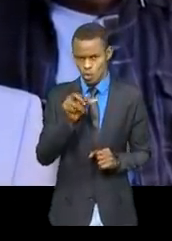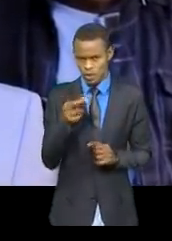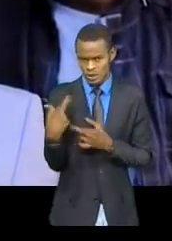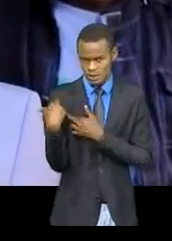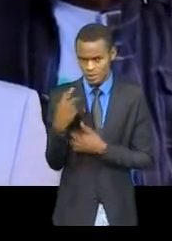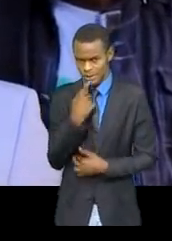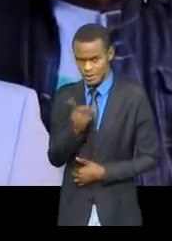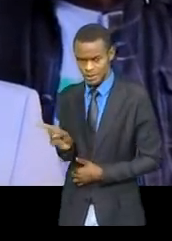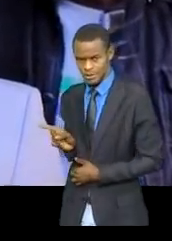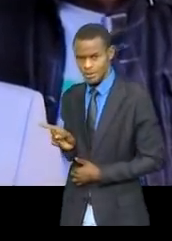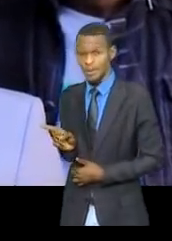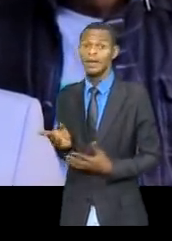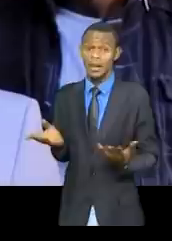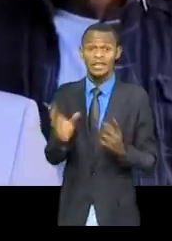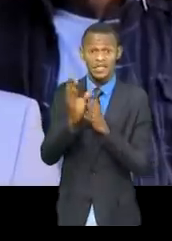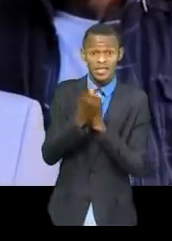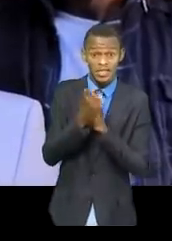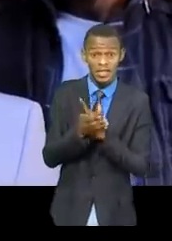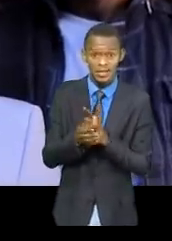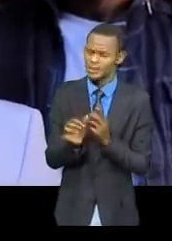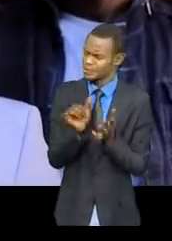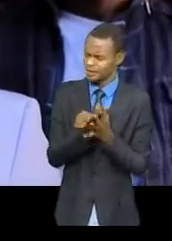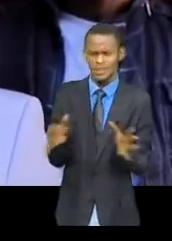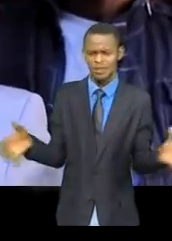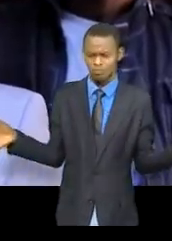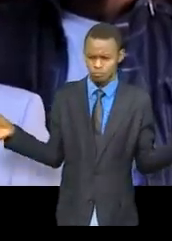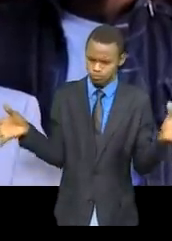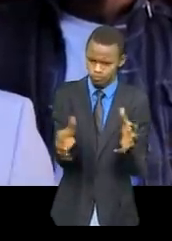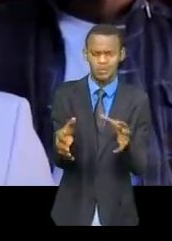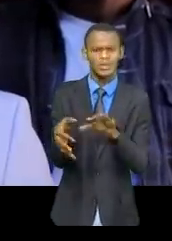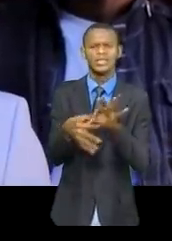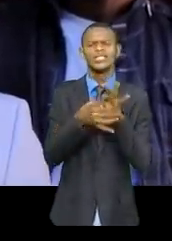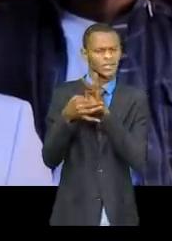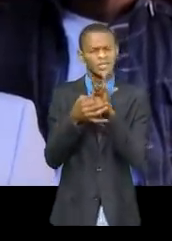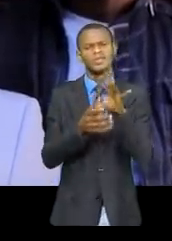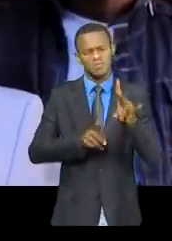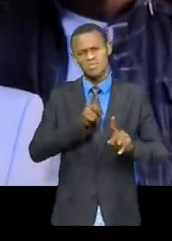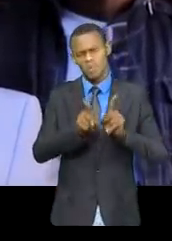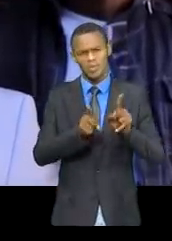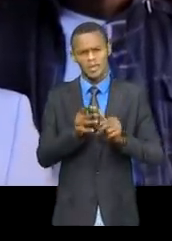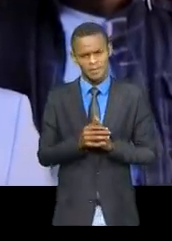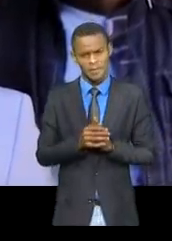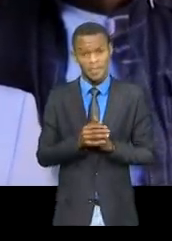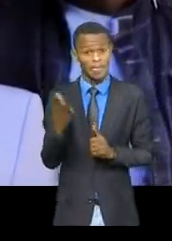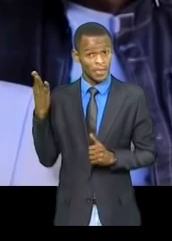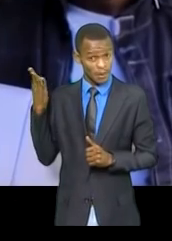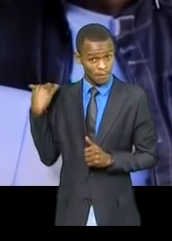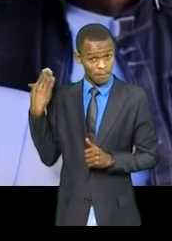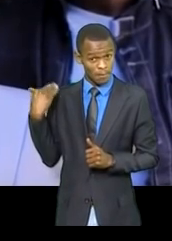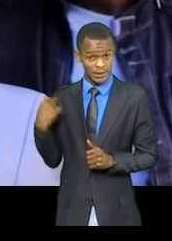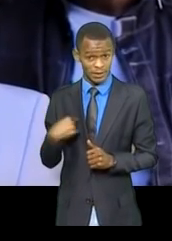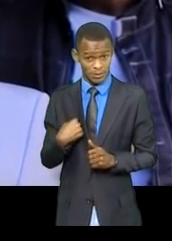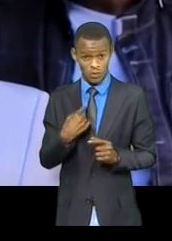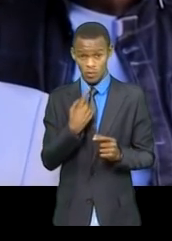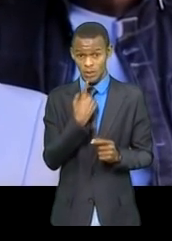un peuple. L'autre fois, c'était autour des trois objectifs. Et consolider l'unité des peuples songolas